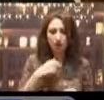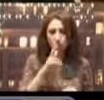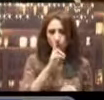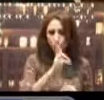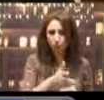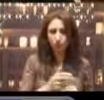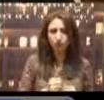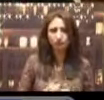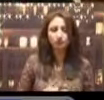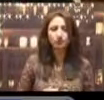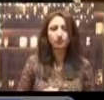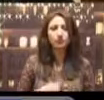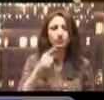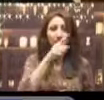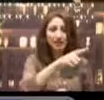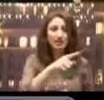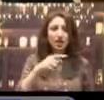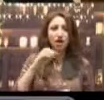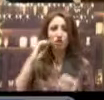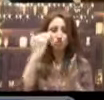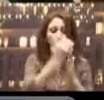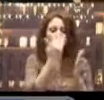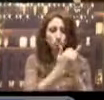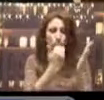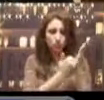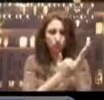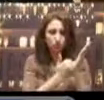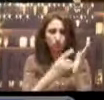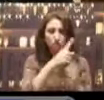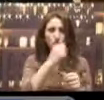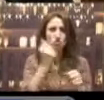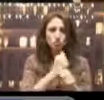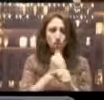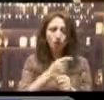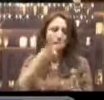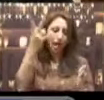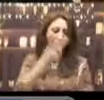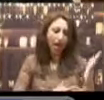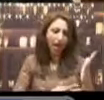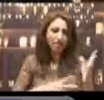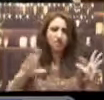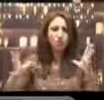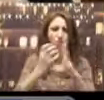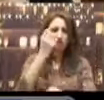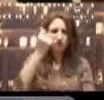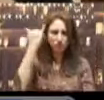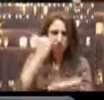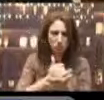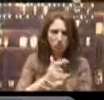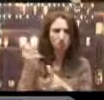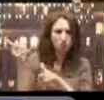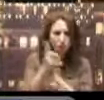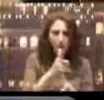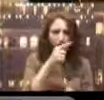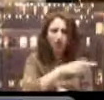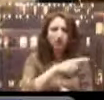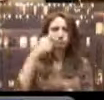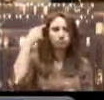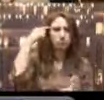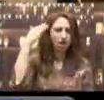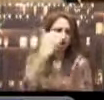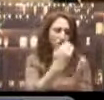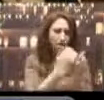يوسف الشريف بقى بيحط شروط او بيشترط في العقد اللي بيعمله مع اي منتج النهارده او اي مخرج. ده على عكس، خلي بالك